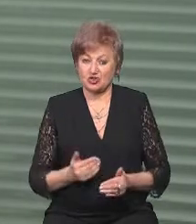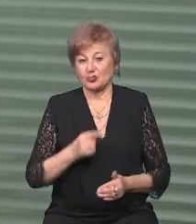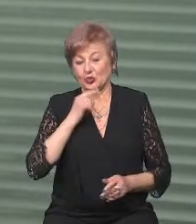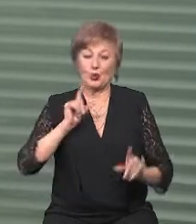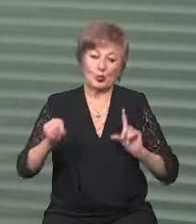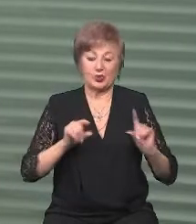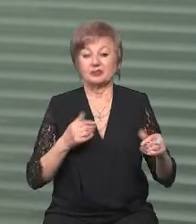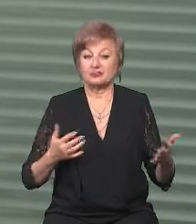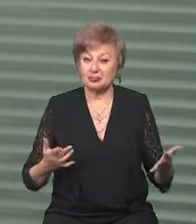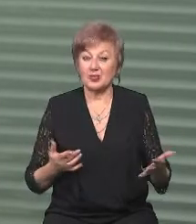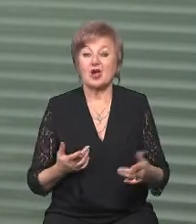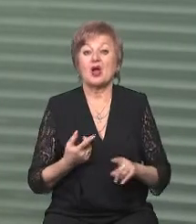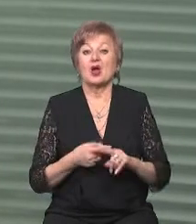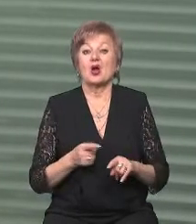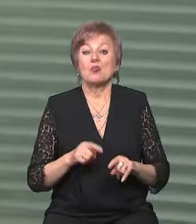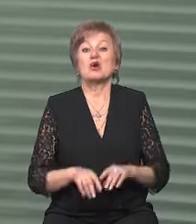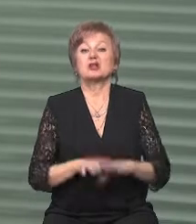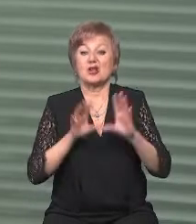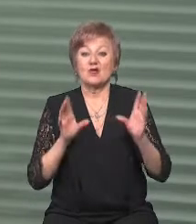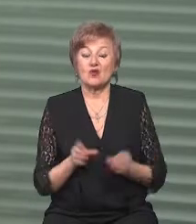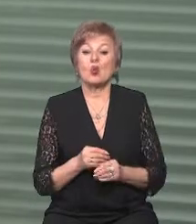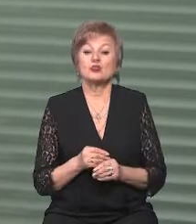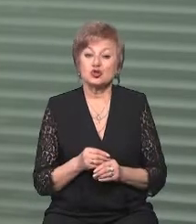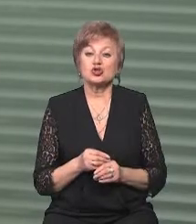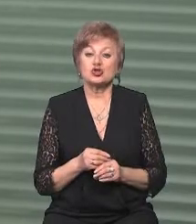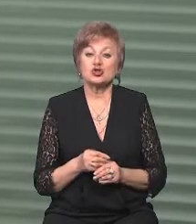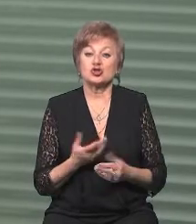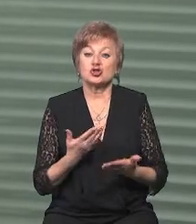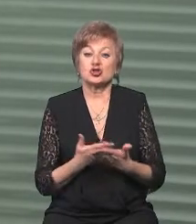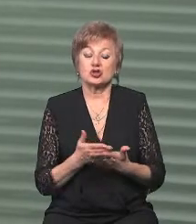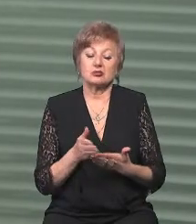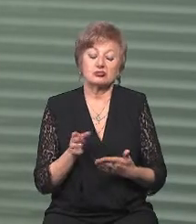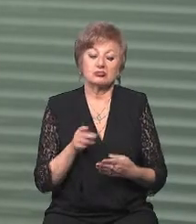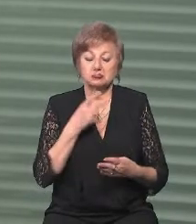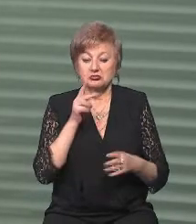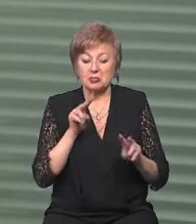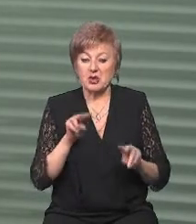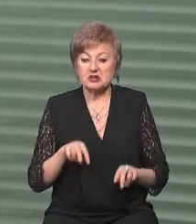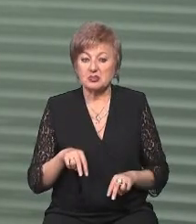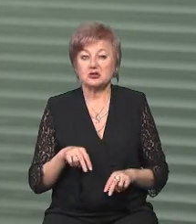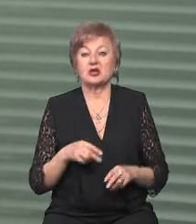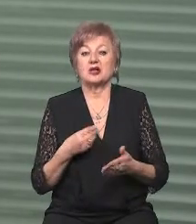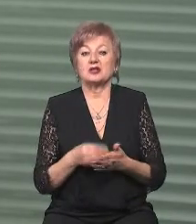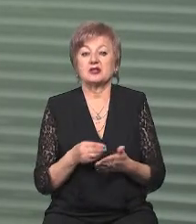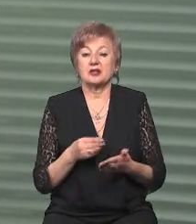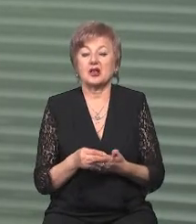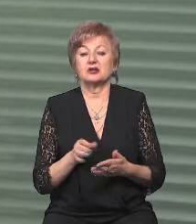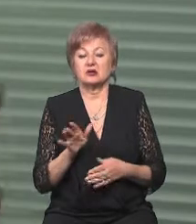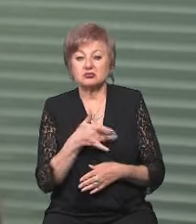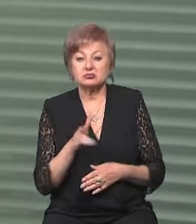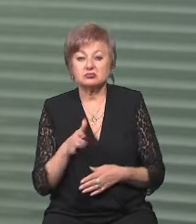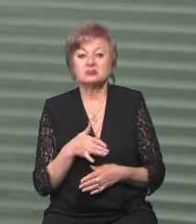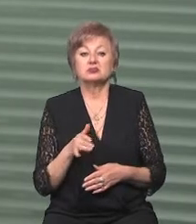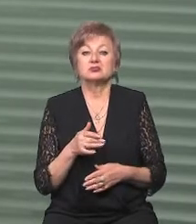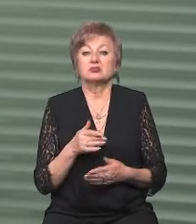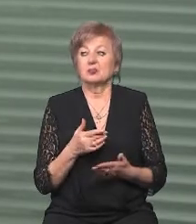І, мабуть, це в цілому на ті розрахунки вплинуло, я маю на увазі ті розрахунки отримання коштів від НЗСУ, на які